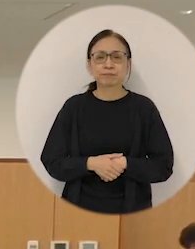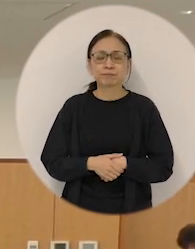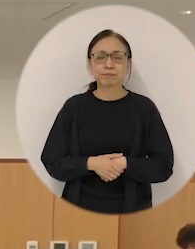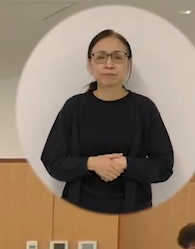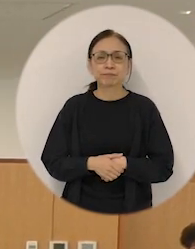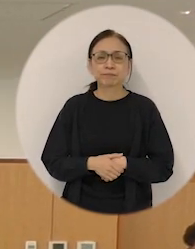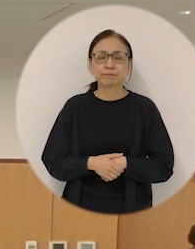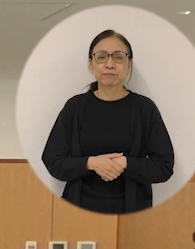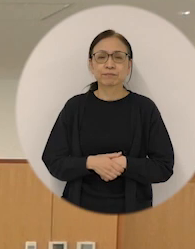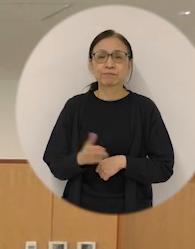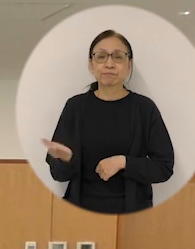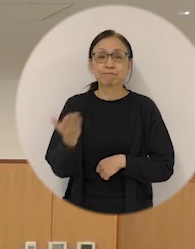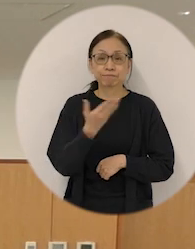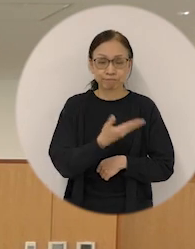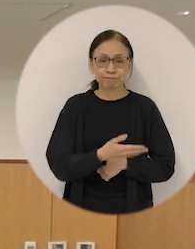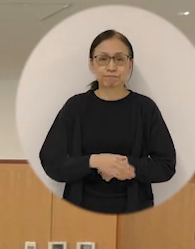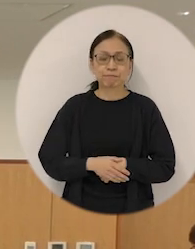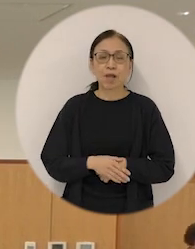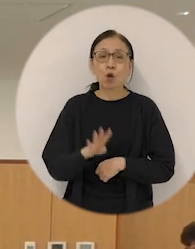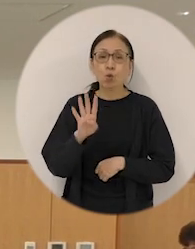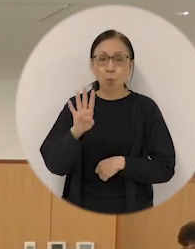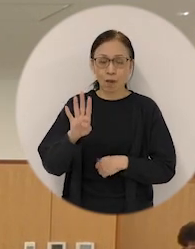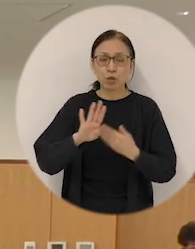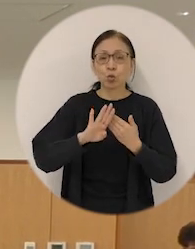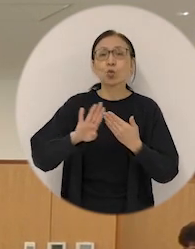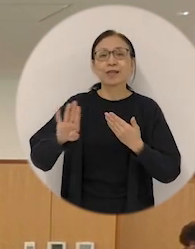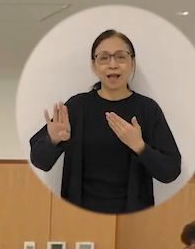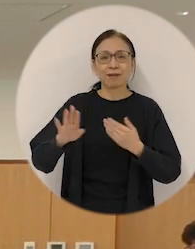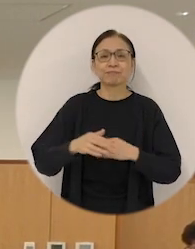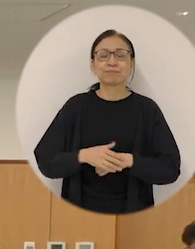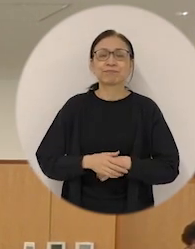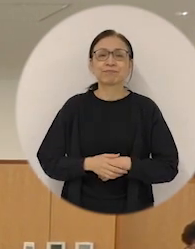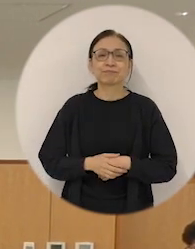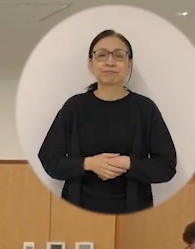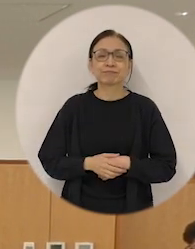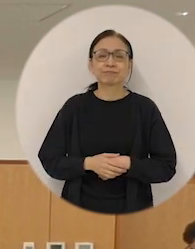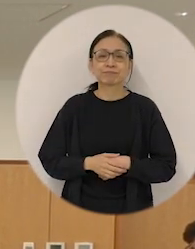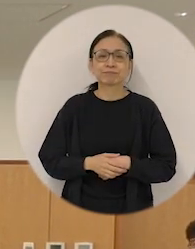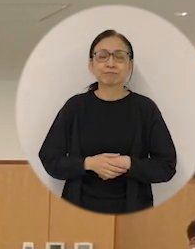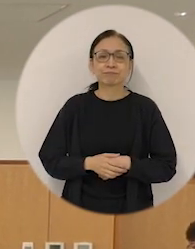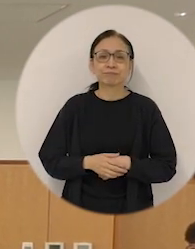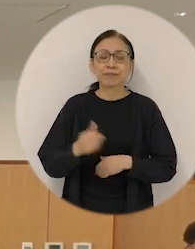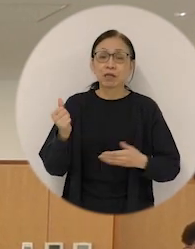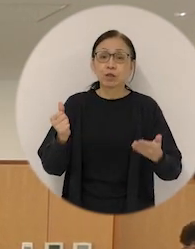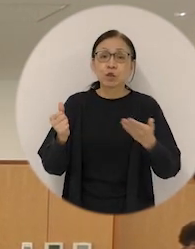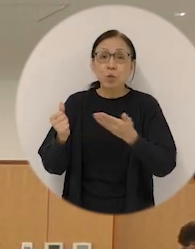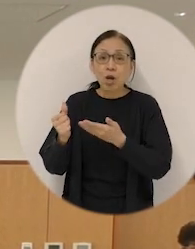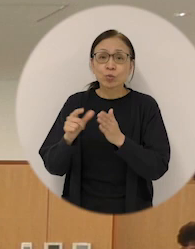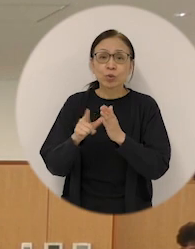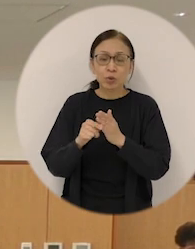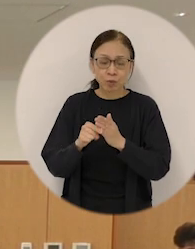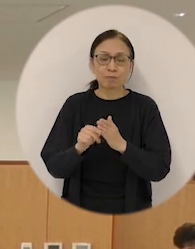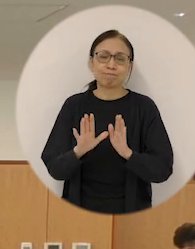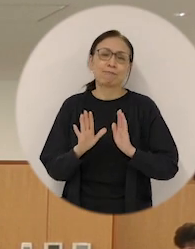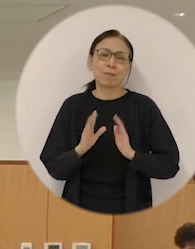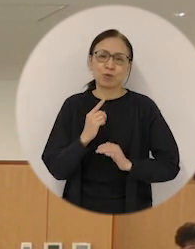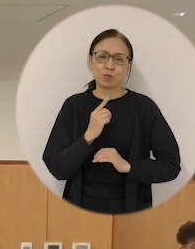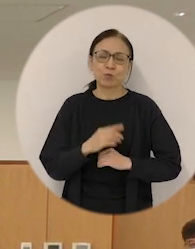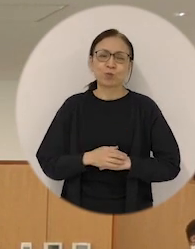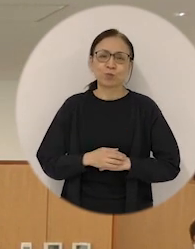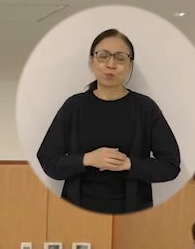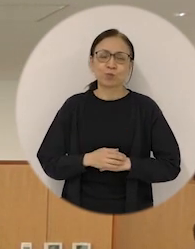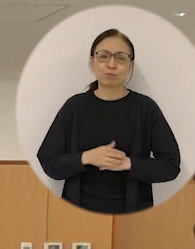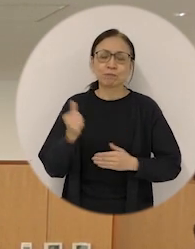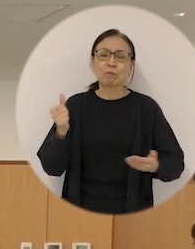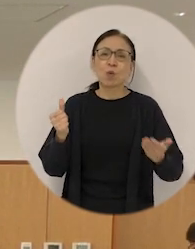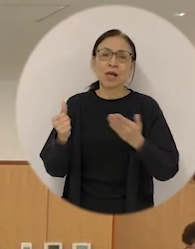それでは続きまして4番その他に移ります。質問があればお受けいたしますので、ご質問